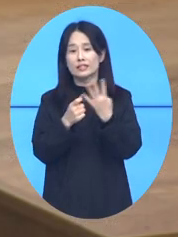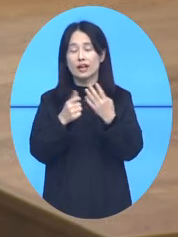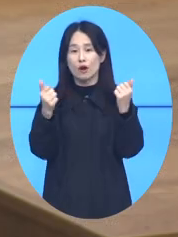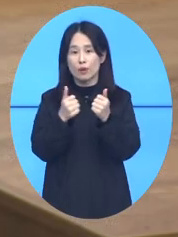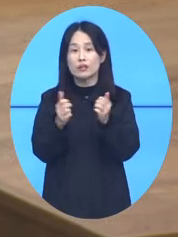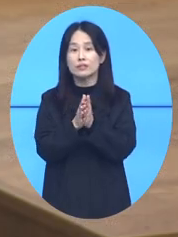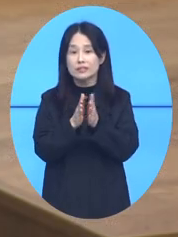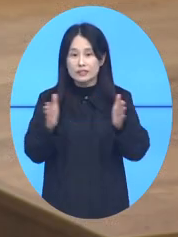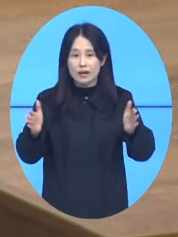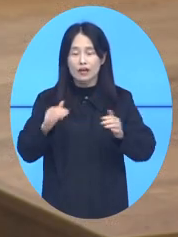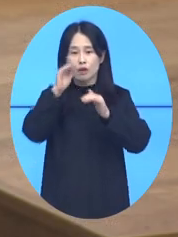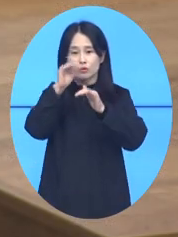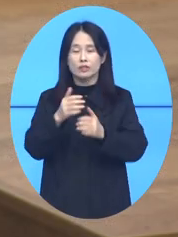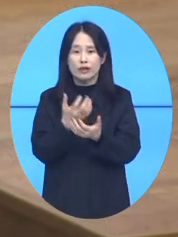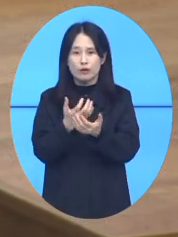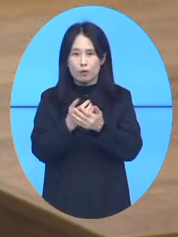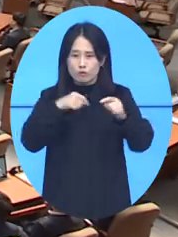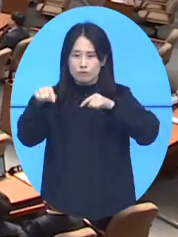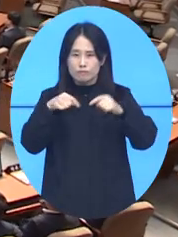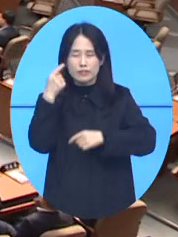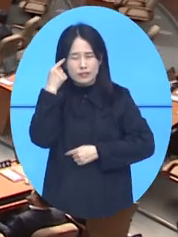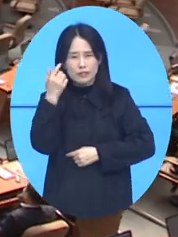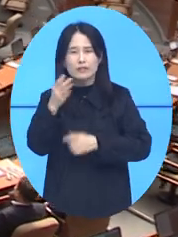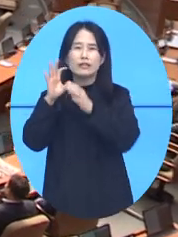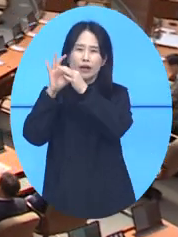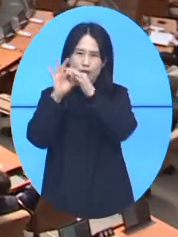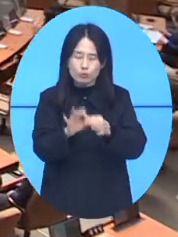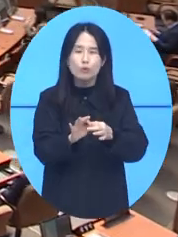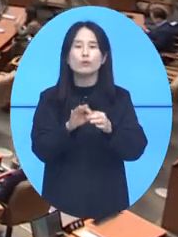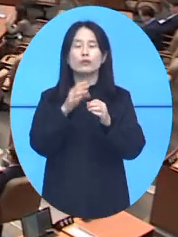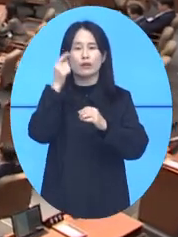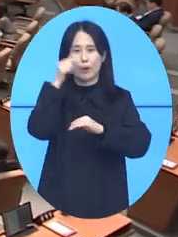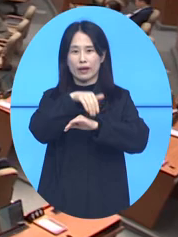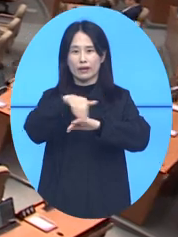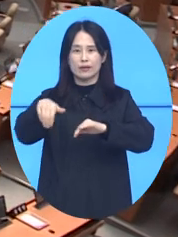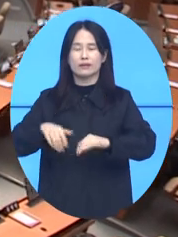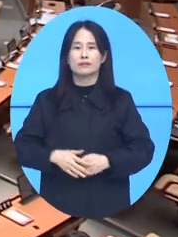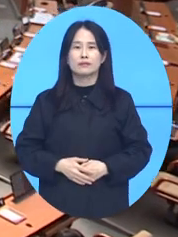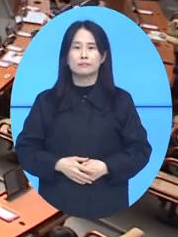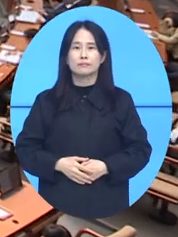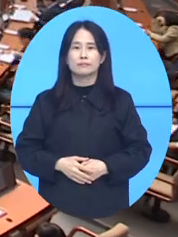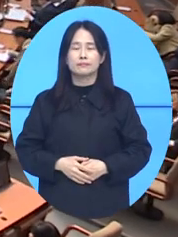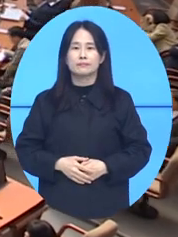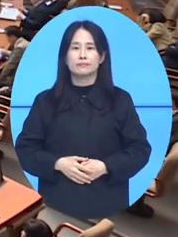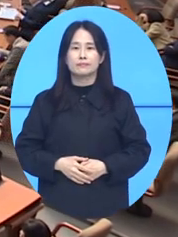열고 안건 심의를 이어나갈 계획입니다. 경기 주유TV 최창순입니다.